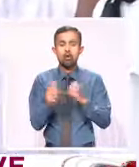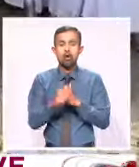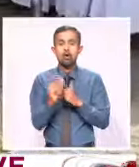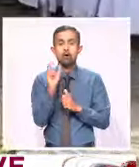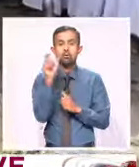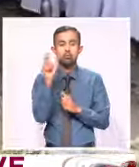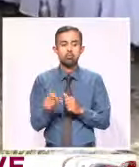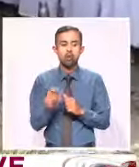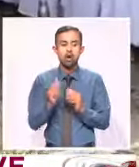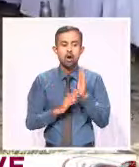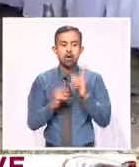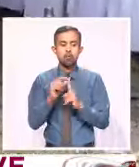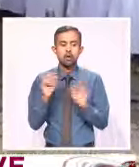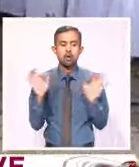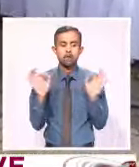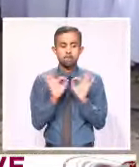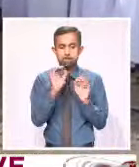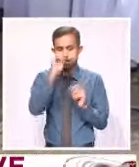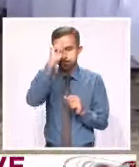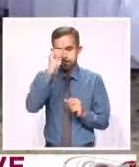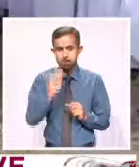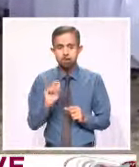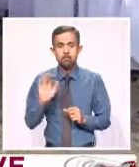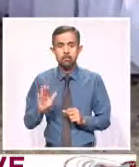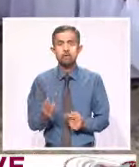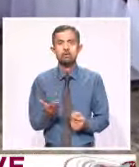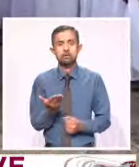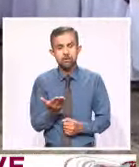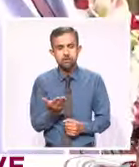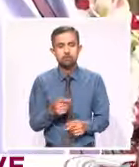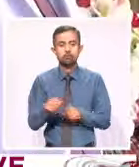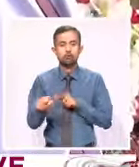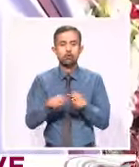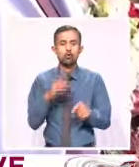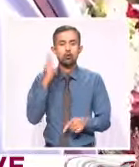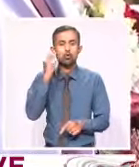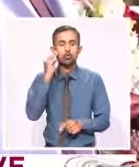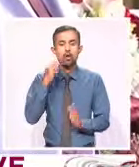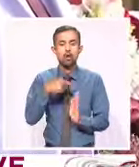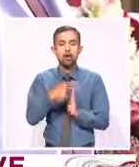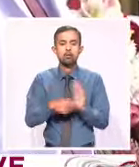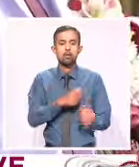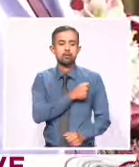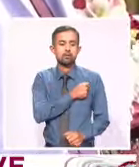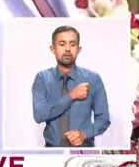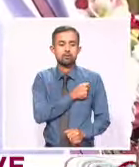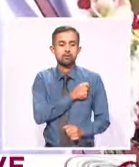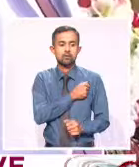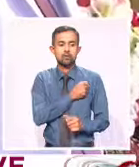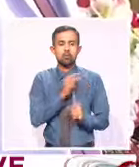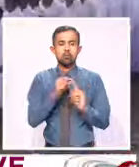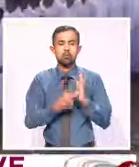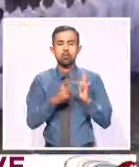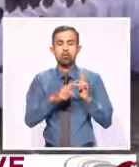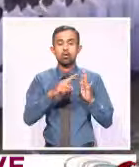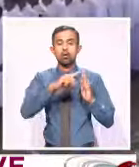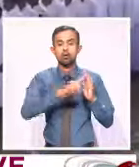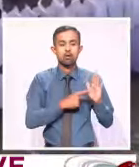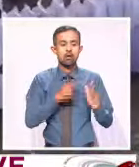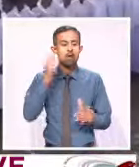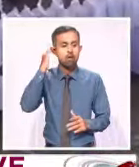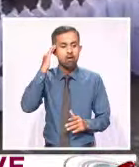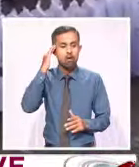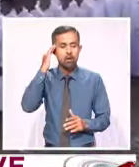නිර්මාතෘ අමාත්‍ය ආචාර්ය බන්දුල ගුණවර්ධන මහතාගේ ඉල්ලීමකට අනුව රුසියාවේ ශ්‍රී ලංකා තානාපති මහාචාර්ය ජනිතා